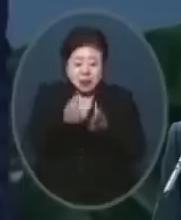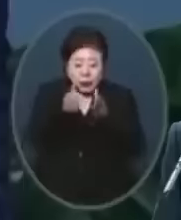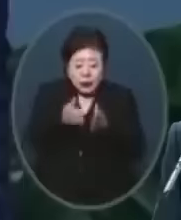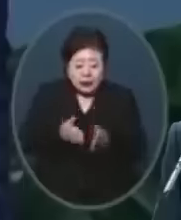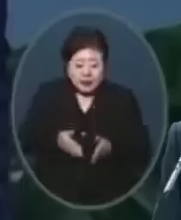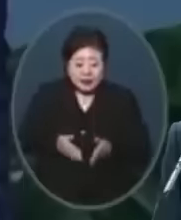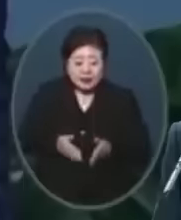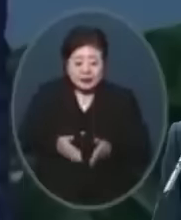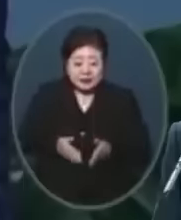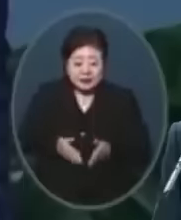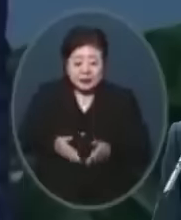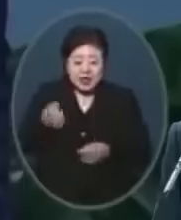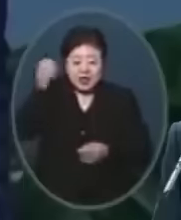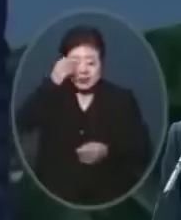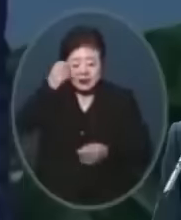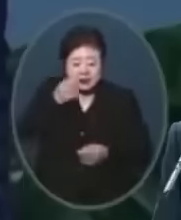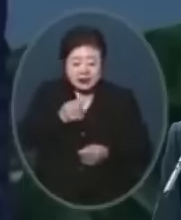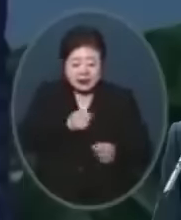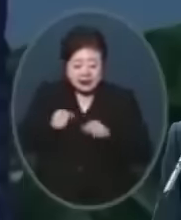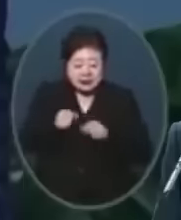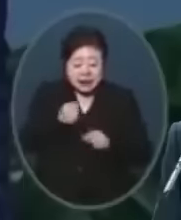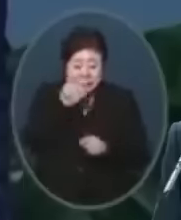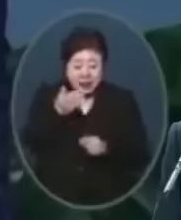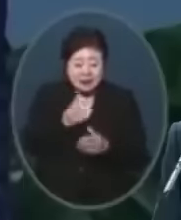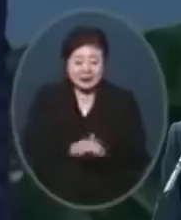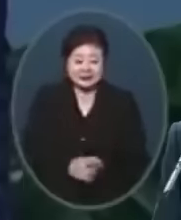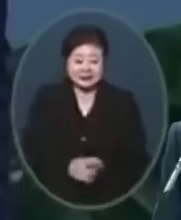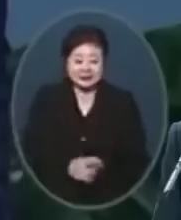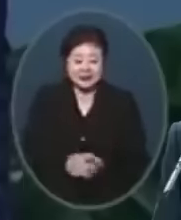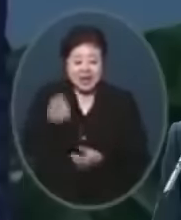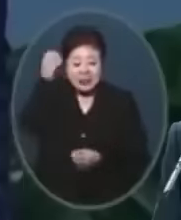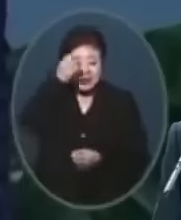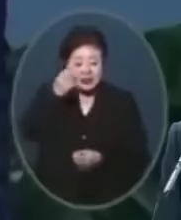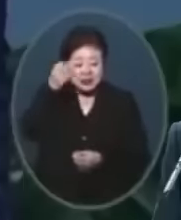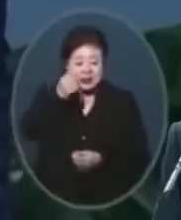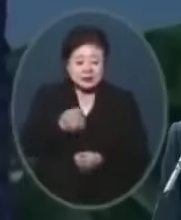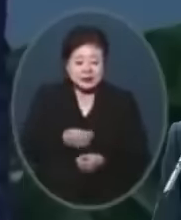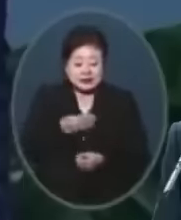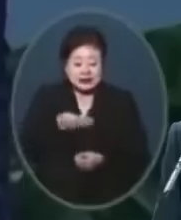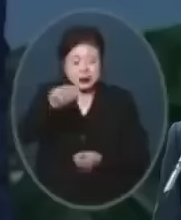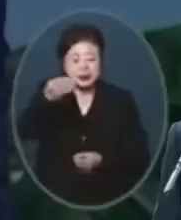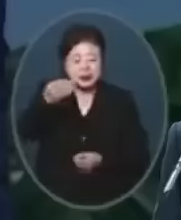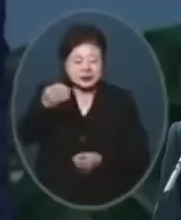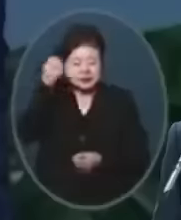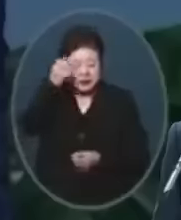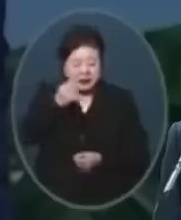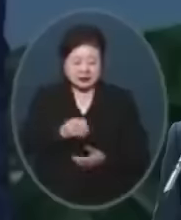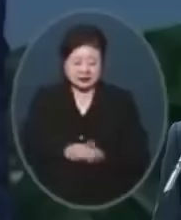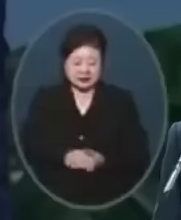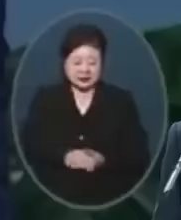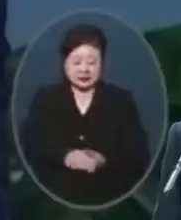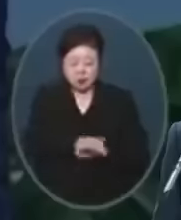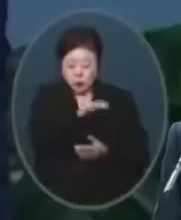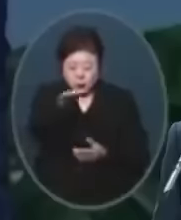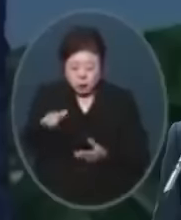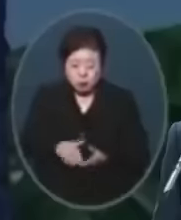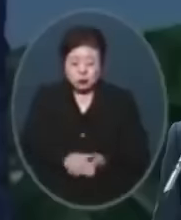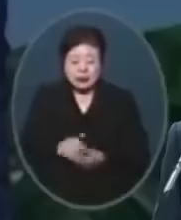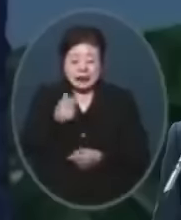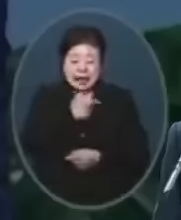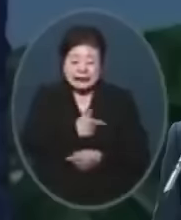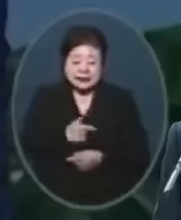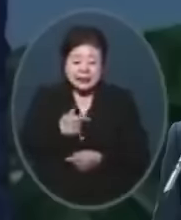통해서 성령과 역사할 수 있는 것입니다. 성령은 4차원 영 그 자체이니까 우리